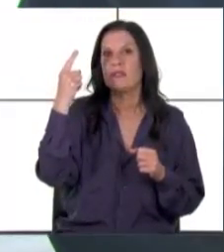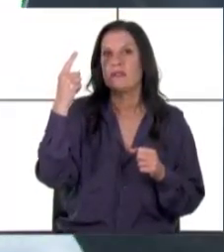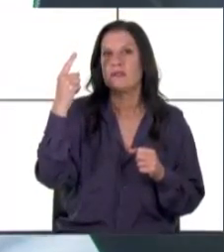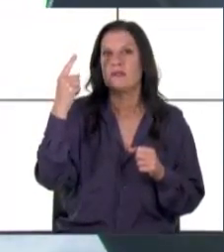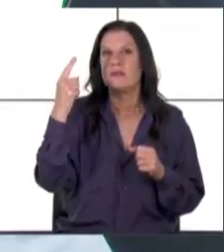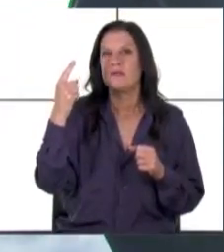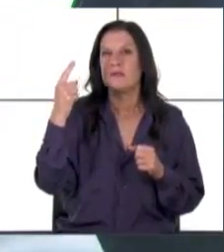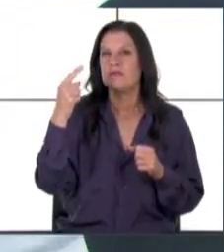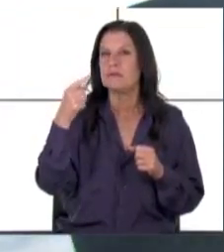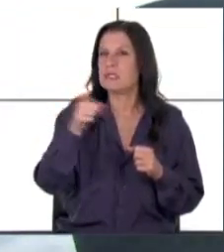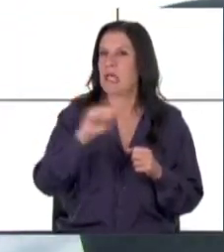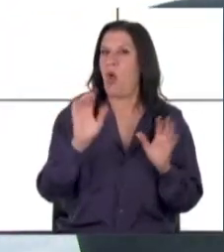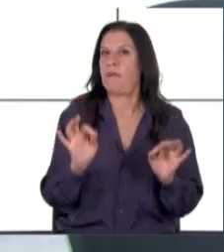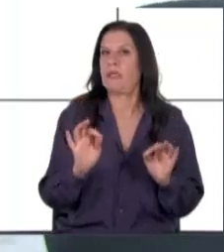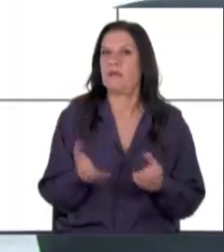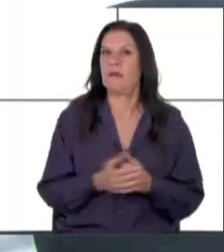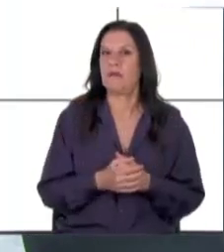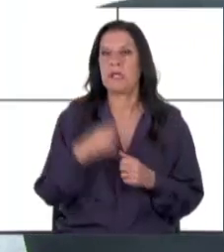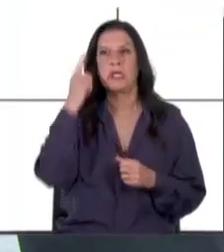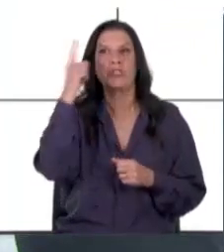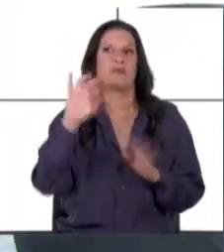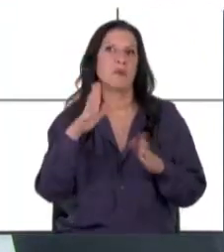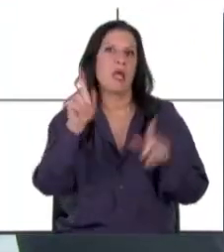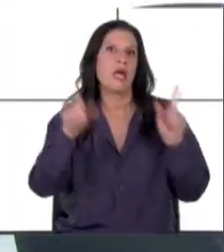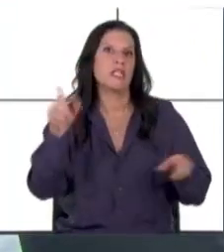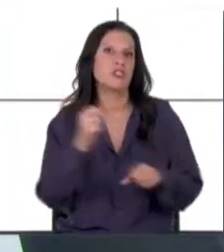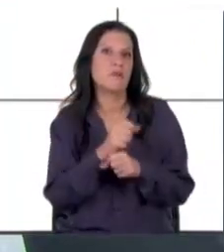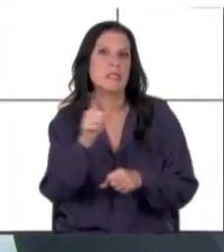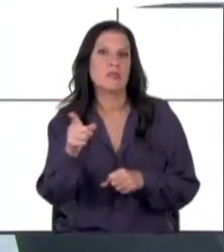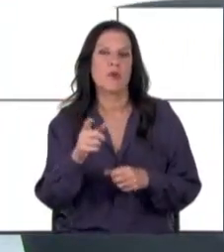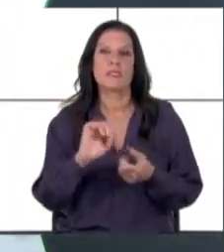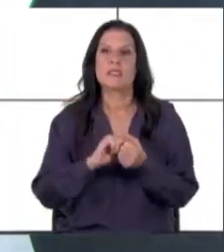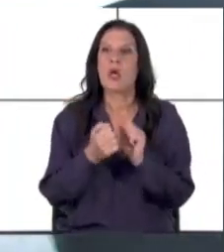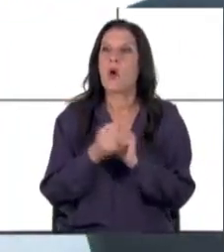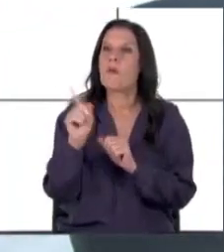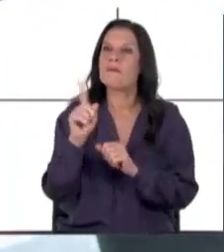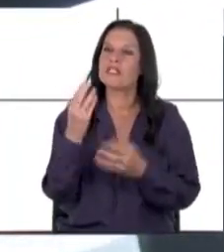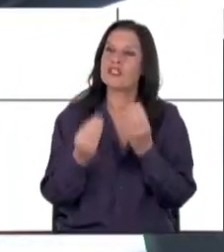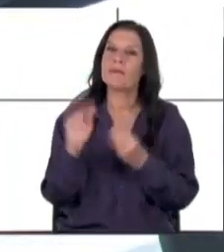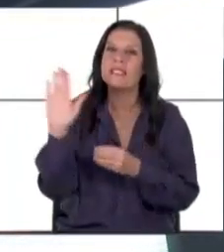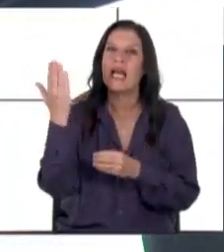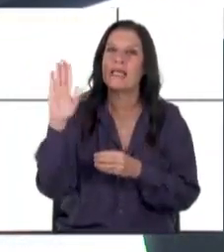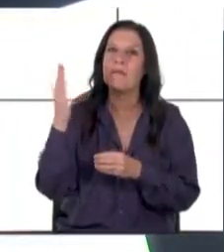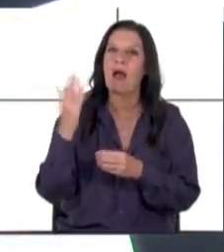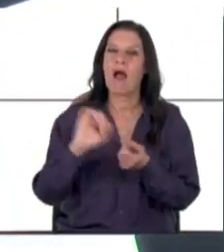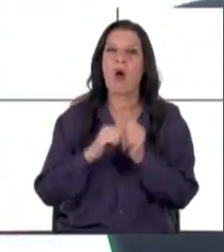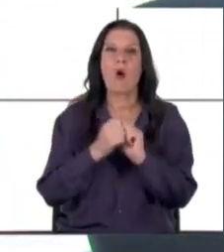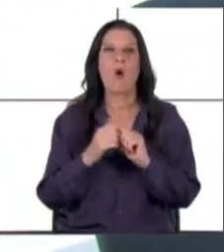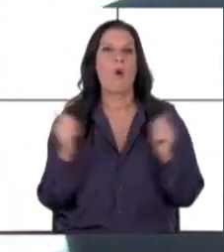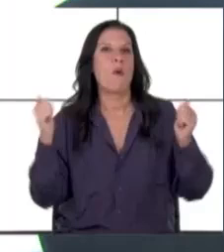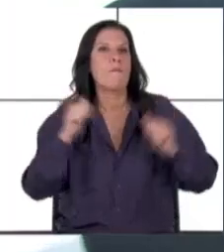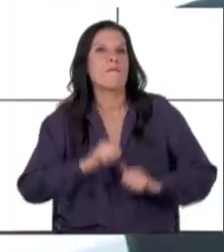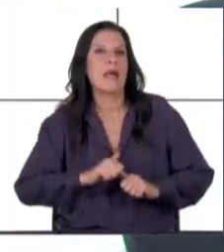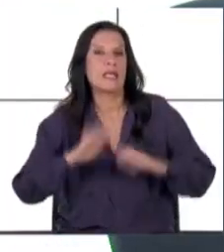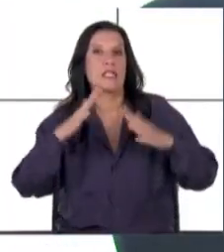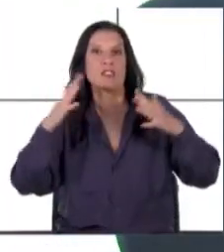זה לא אמיתי, כלומר זה משהו שאנשים עשו, או מישהו משחק עם איזה מראה פרוג'קטור, או מעיל כזה זוהר של איזה של